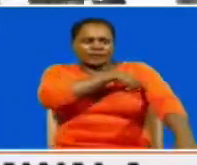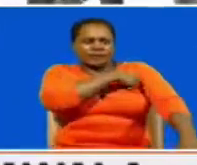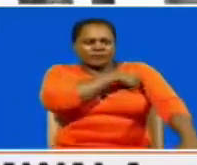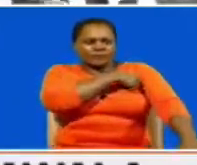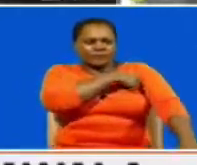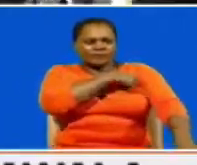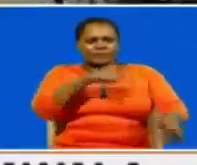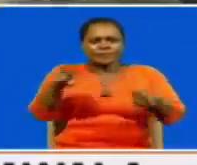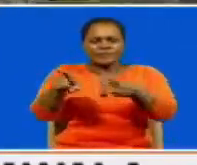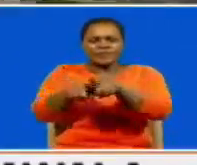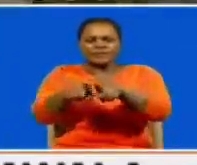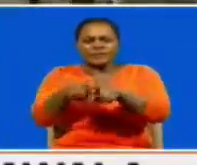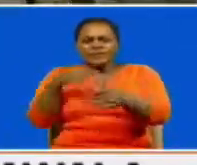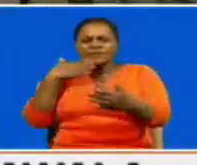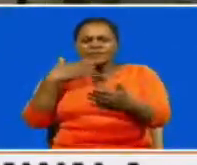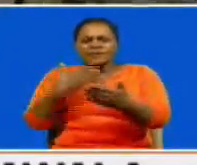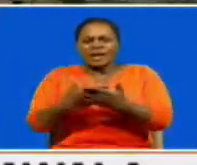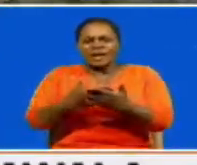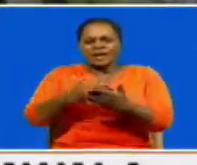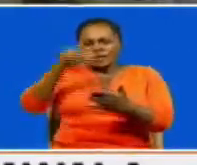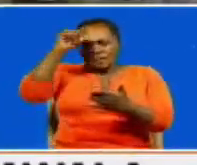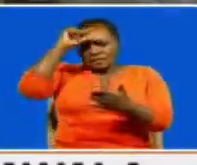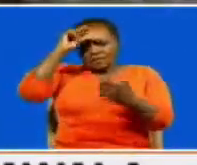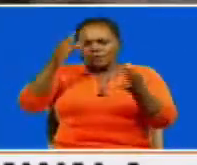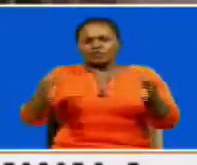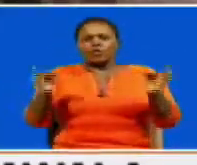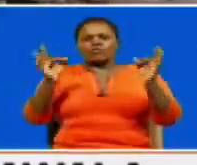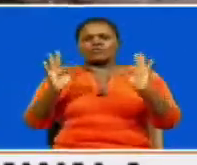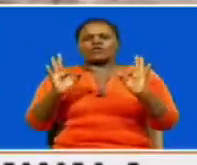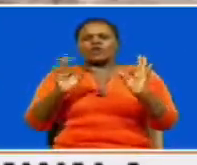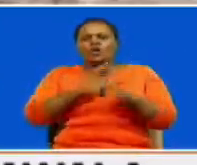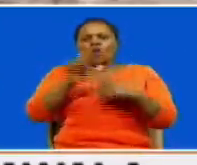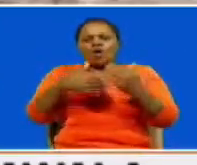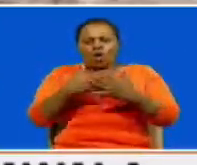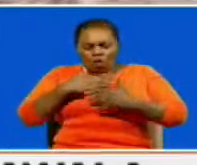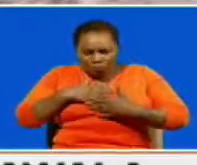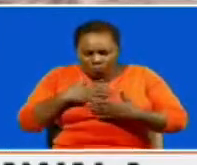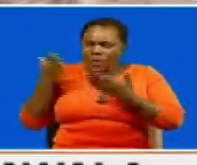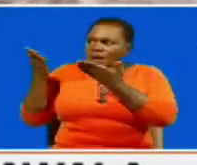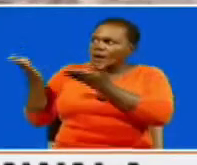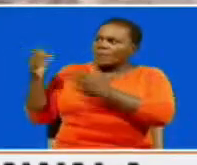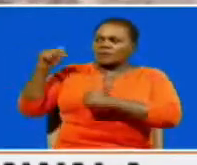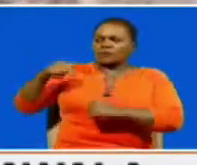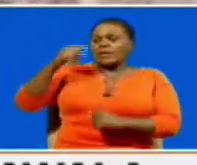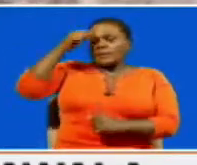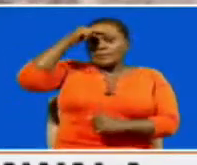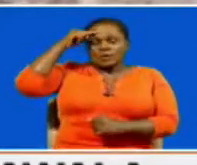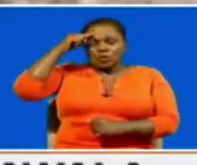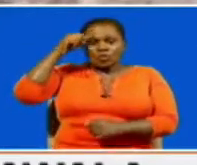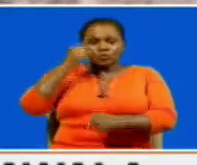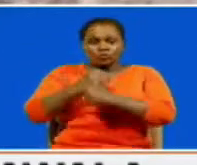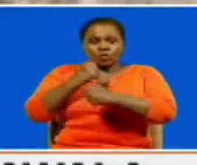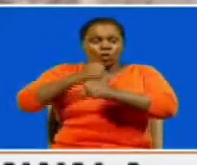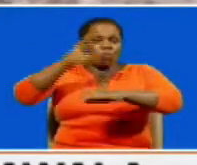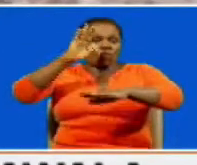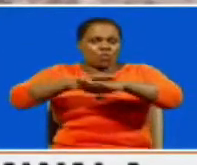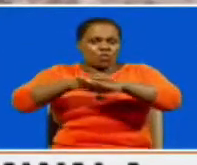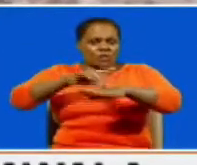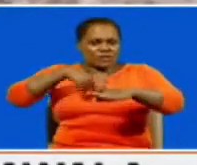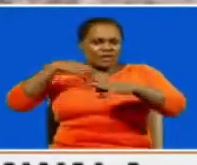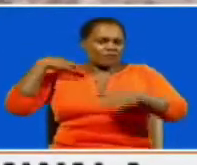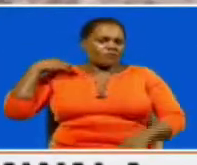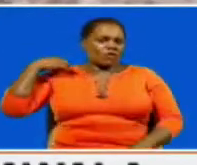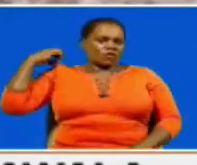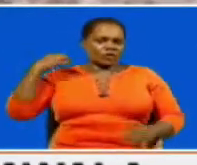hapa na vile vile wale wakubwa wa serikali wamekuwa hapa na waheshimiwa wote ambao wamekuwa hapa leo kwa sababu wamefanya kazi mzuri na sisi